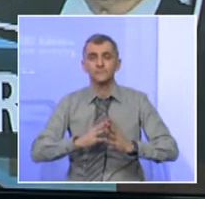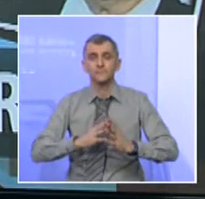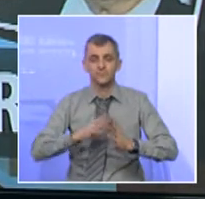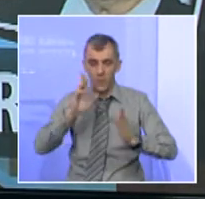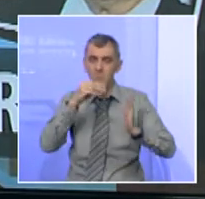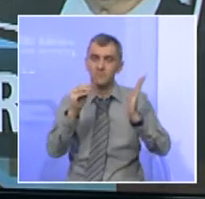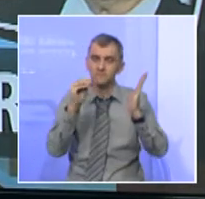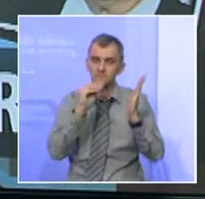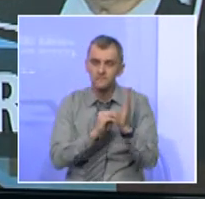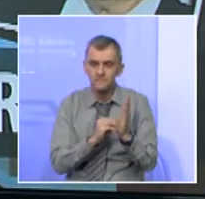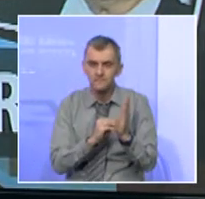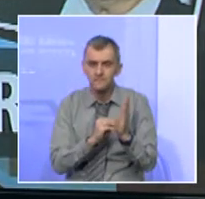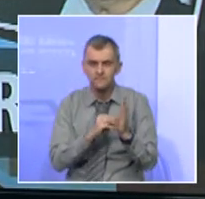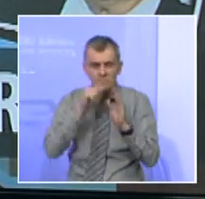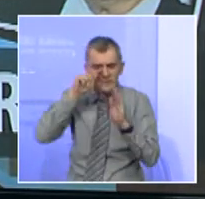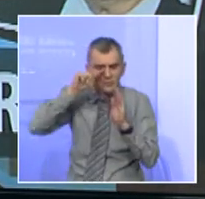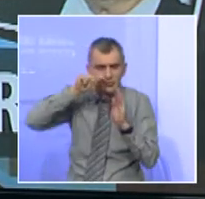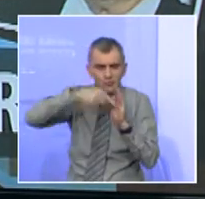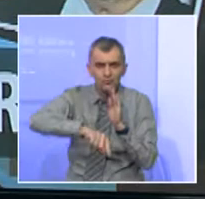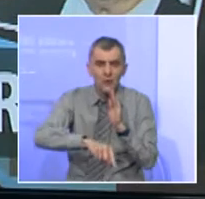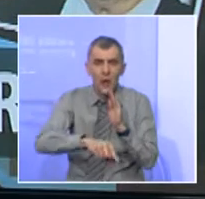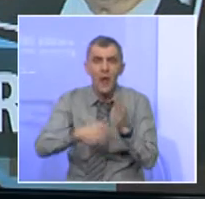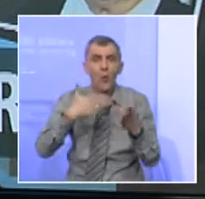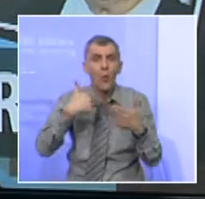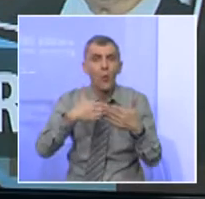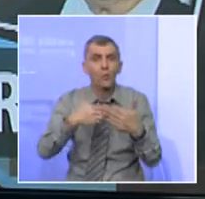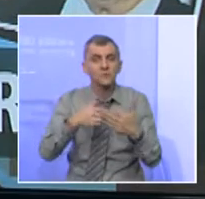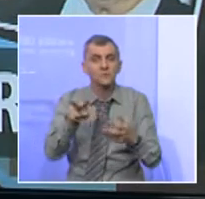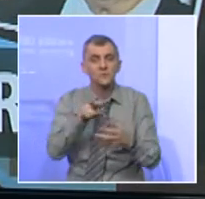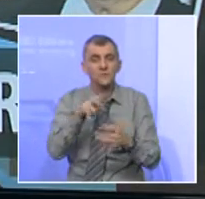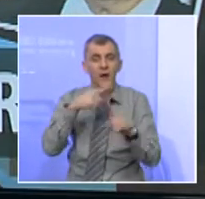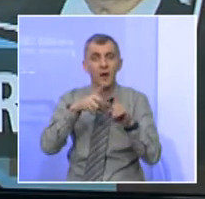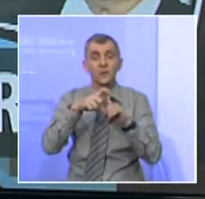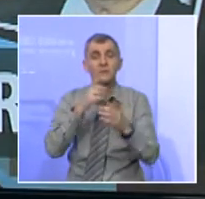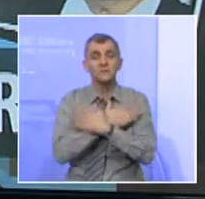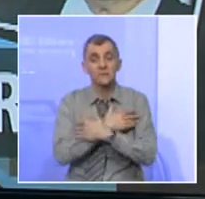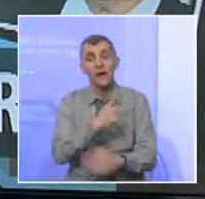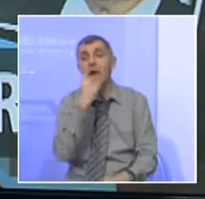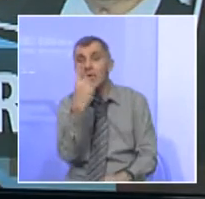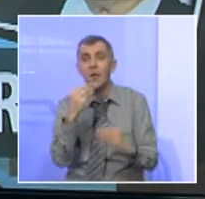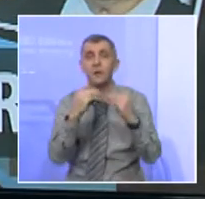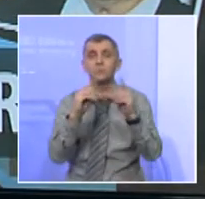stoji suština odnosa između dva HDZ-a i gospodina Budimira.